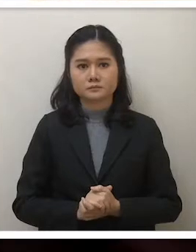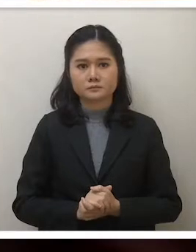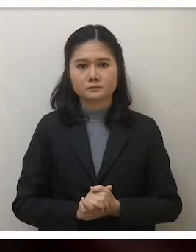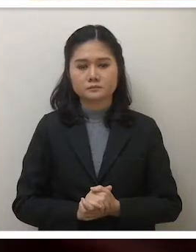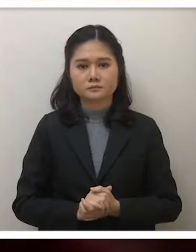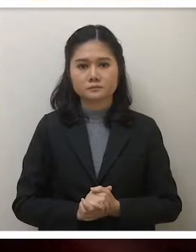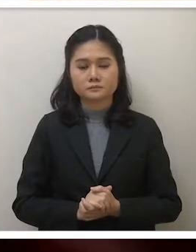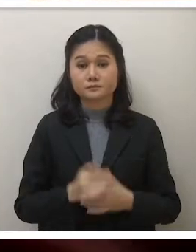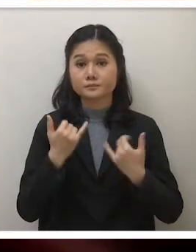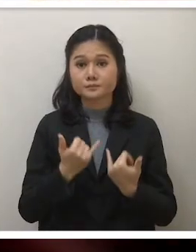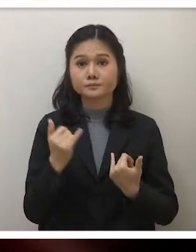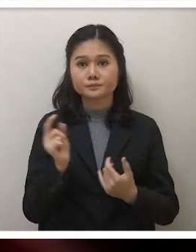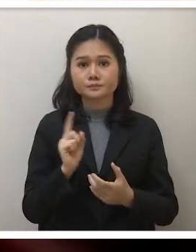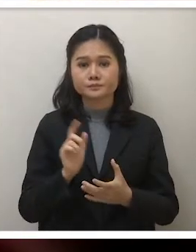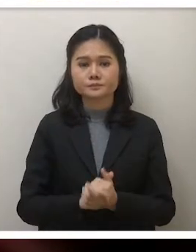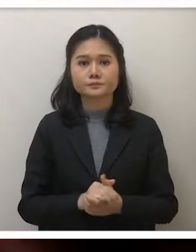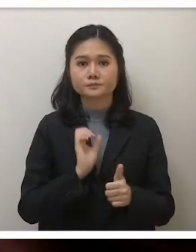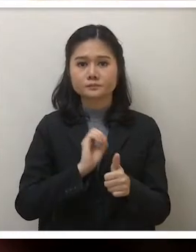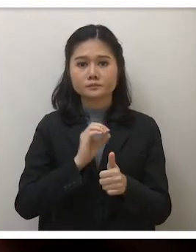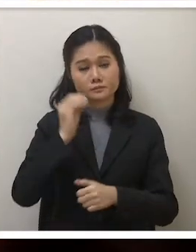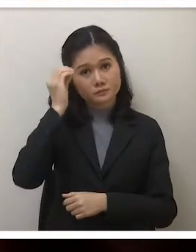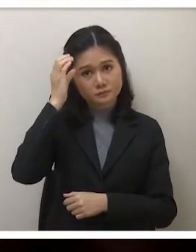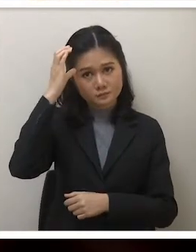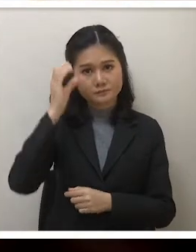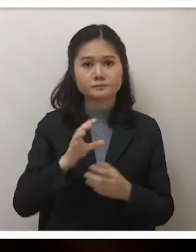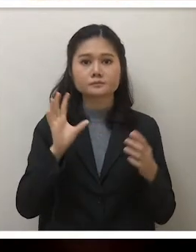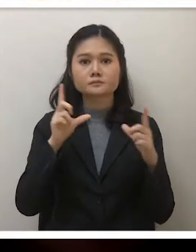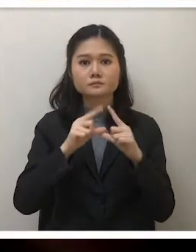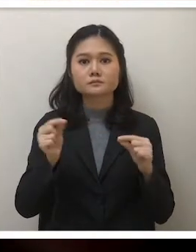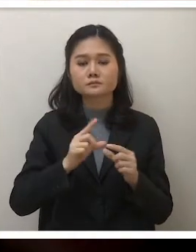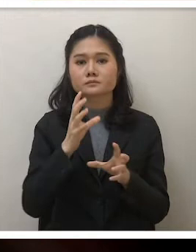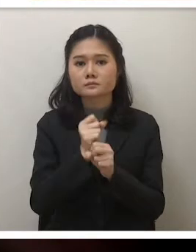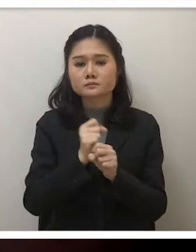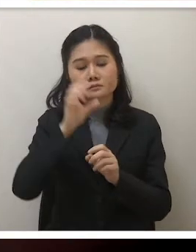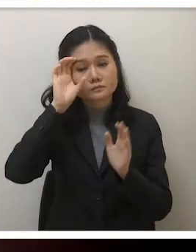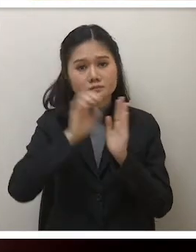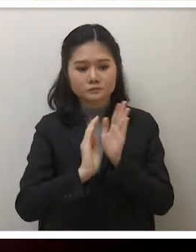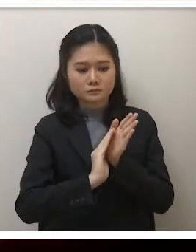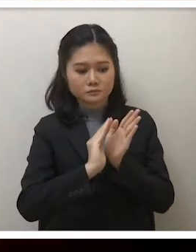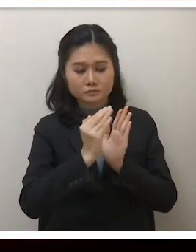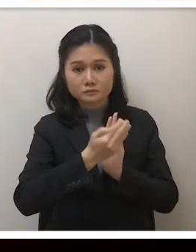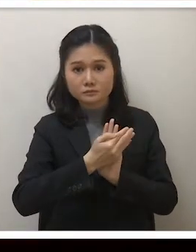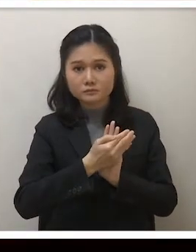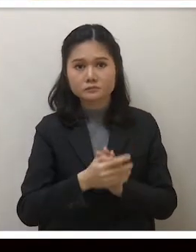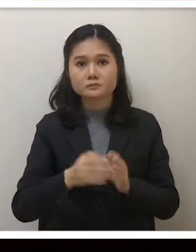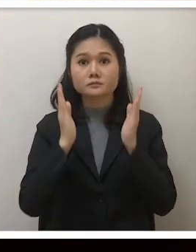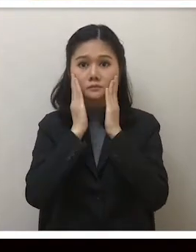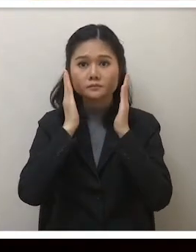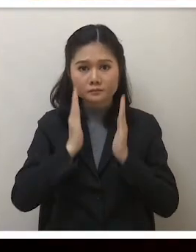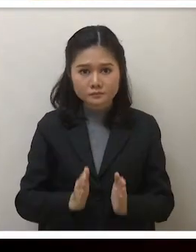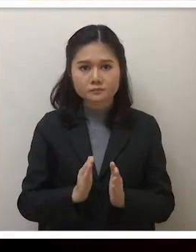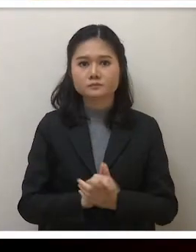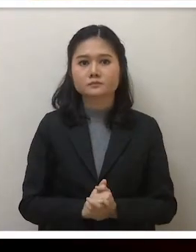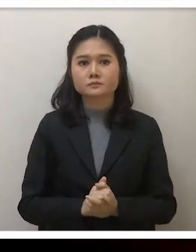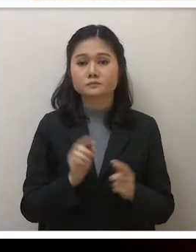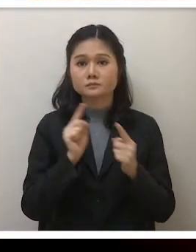ครับสวัสดีครับวันนี้ก็มาแนะนำเกร็ดความรู้ในเรื่องของการปั้นภาพนูนรูปทรงใบหน้าคนใบหน้